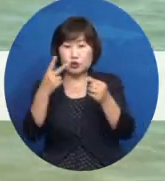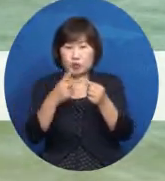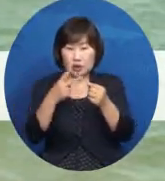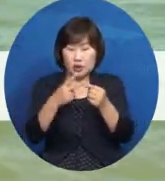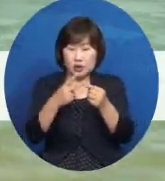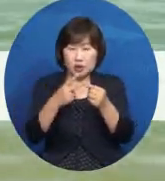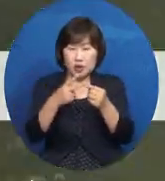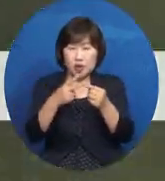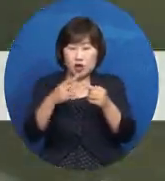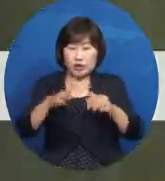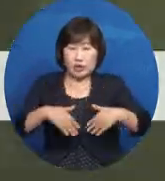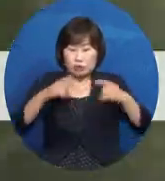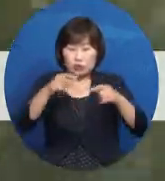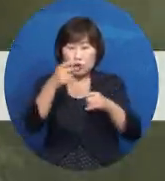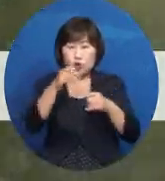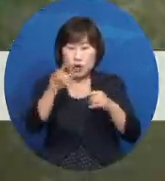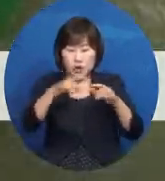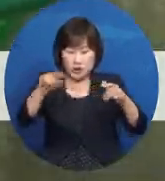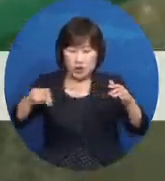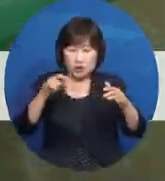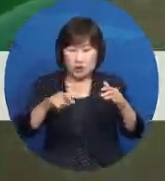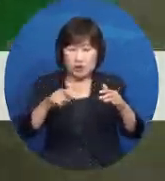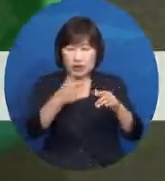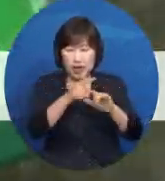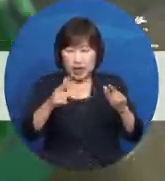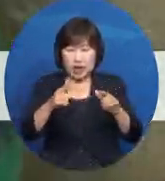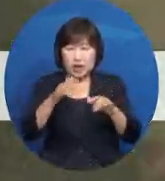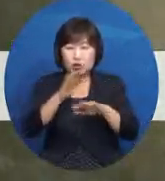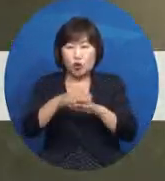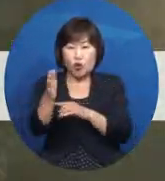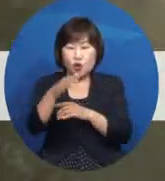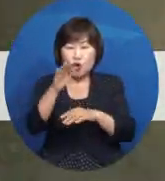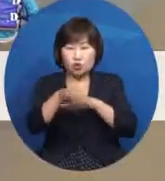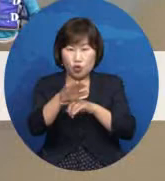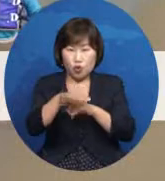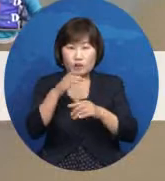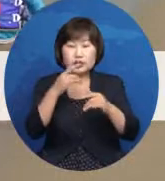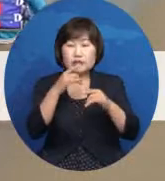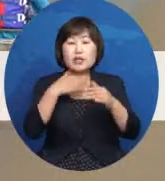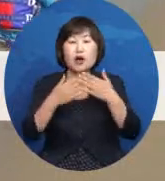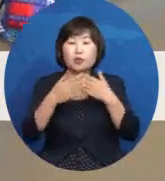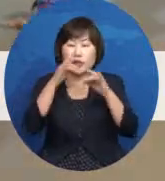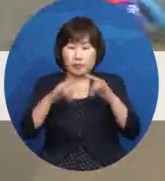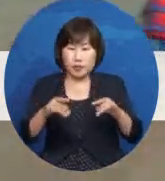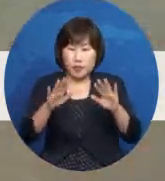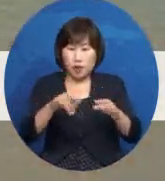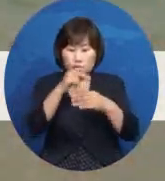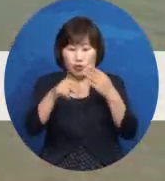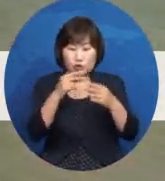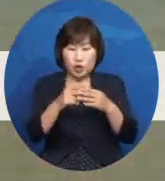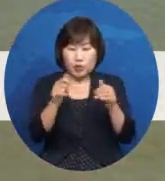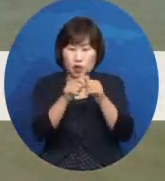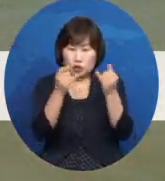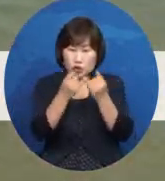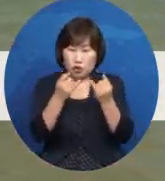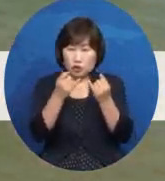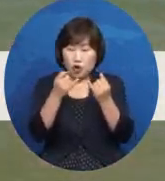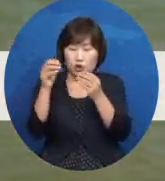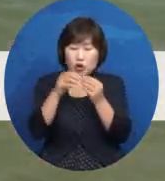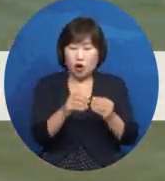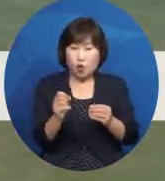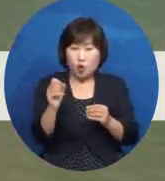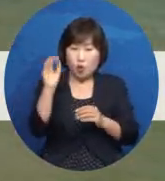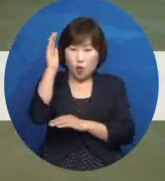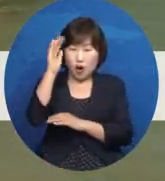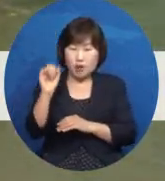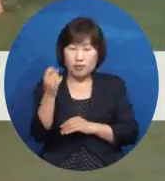걸쳐 남구 동해면 일원에서 다양한 농어촌 체험 캠핑을 진행했습니다. 이번 프로그램은 연호랑 새우녀 설화의